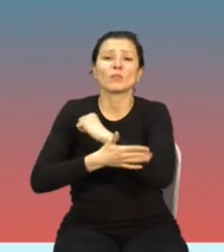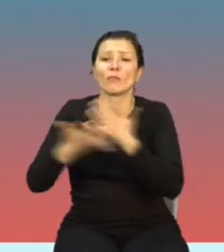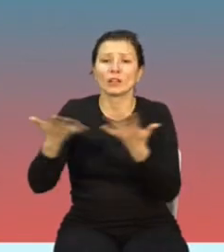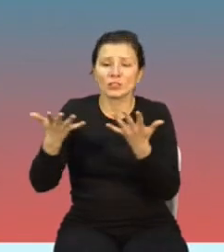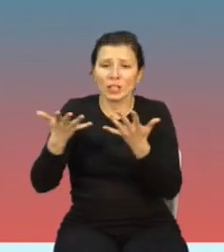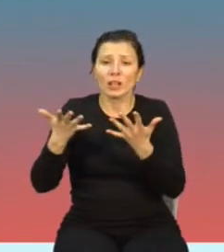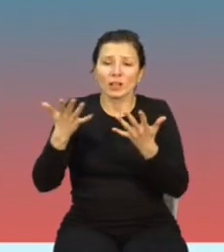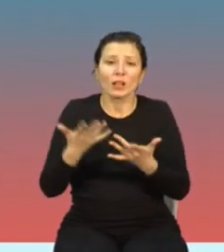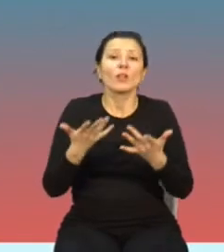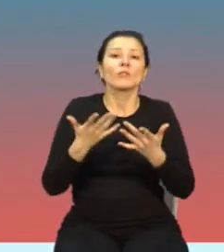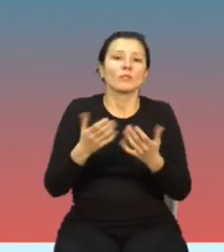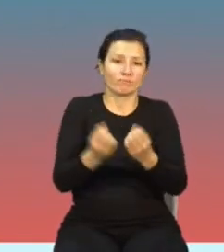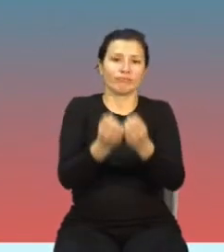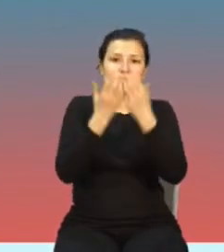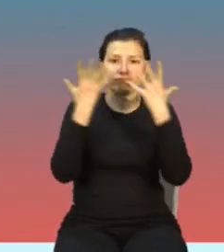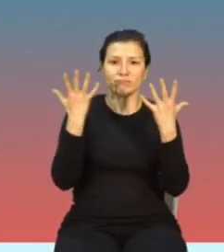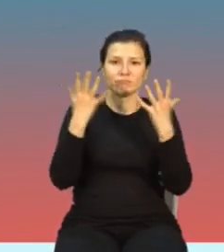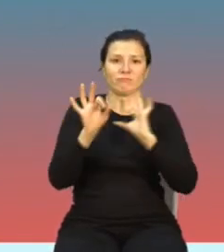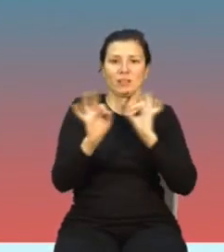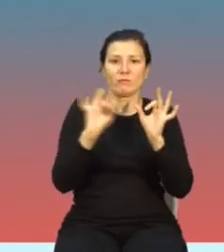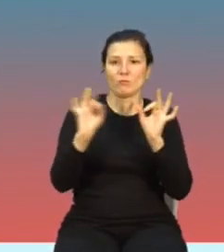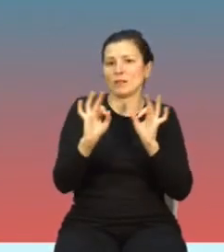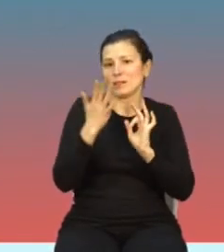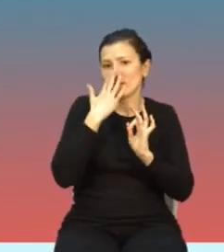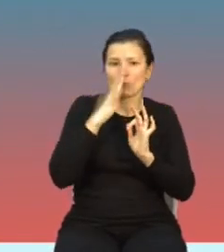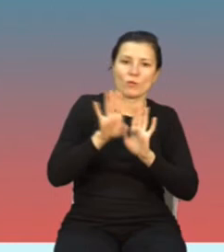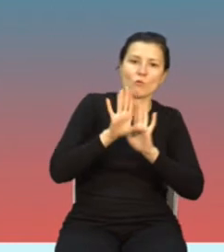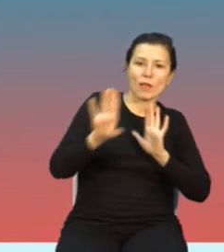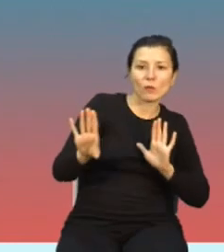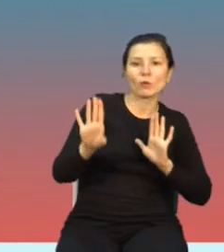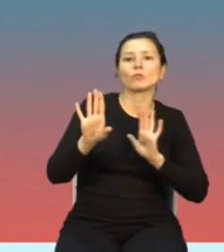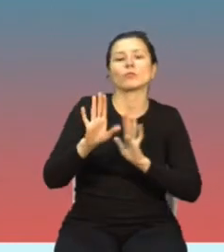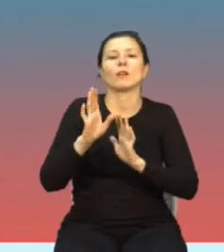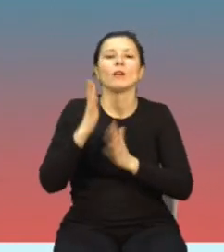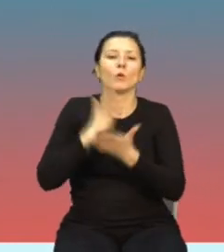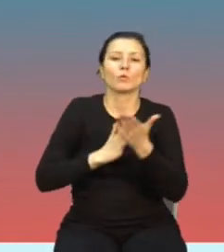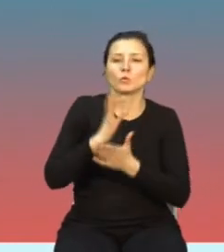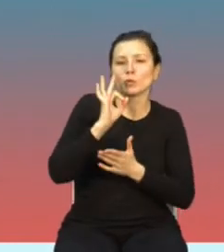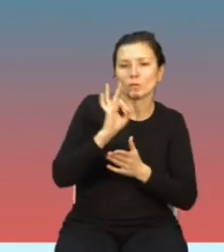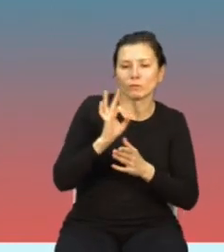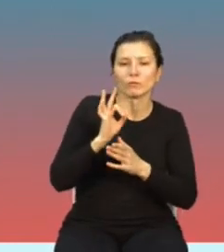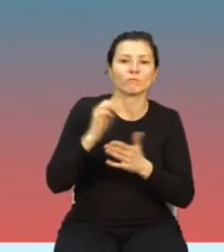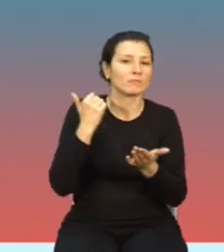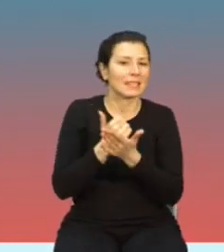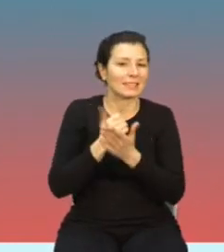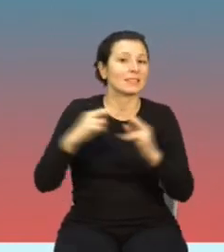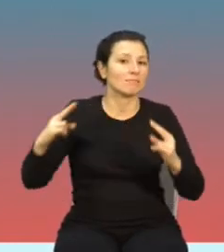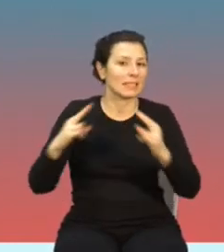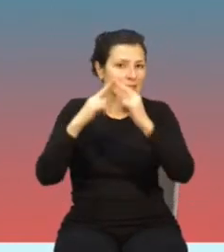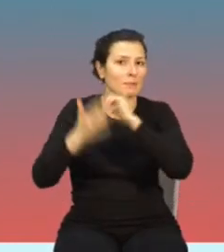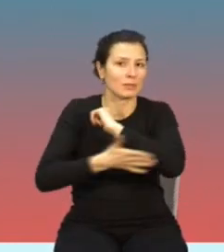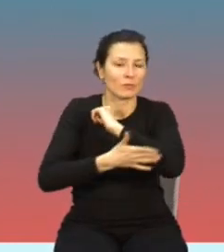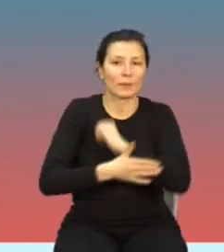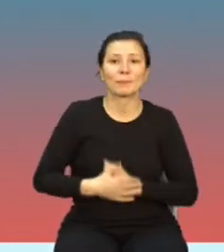pola elektromagnetycznego w danym w kole o zadanym promieniu i minimalny promień